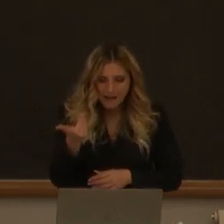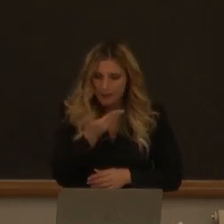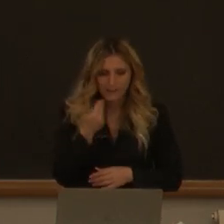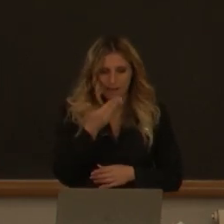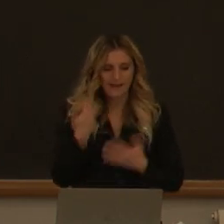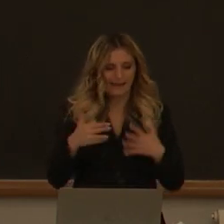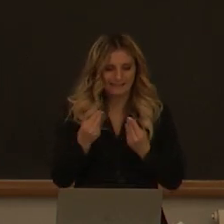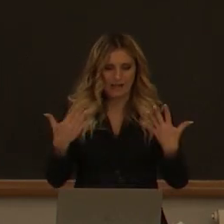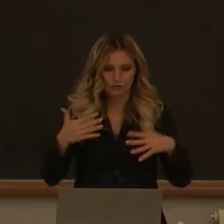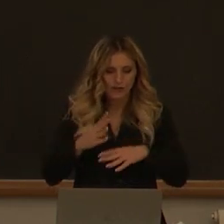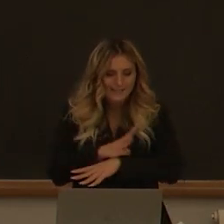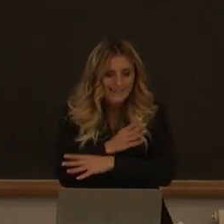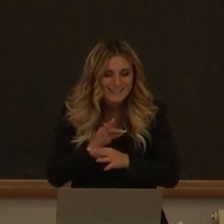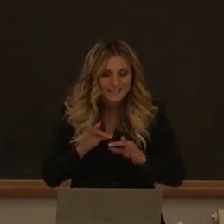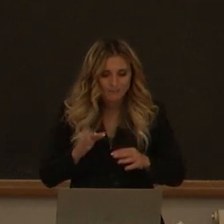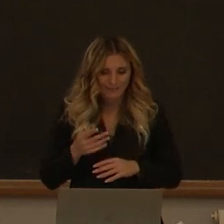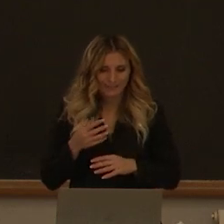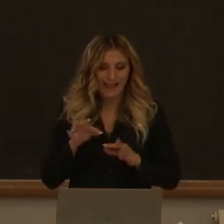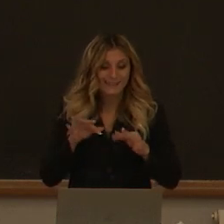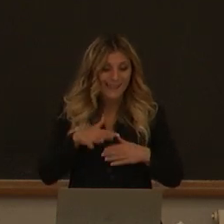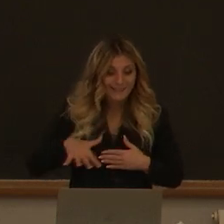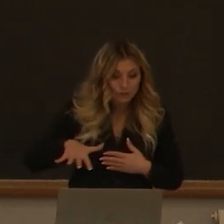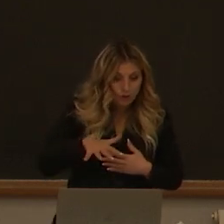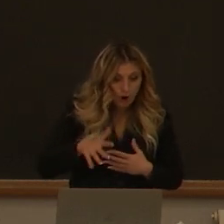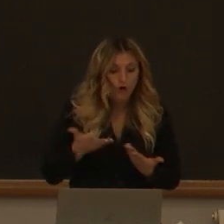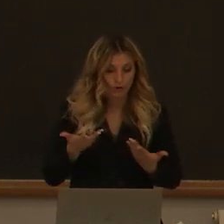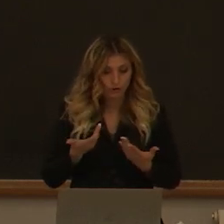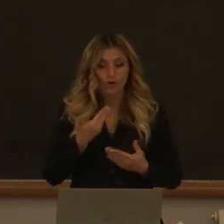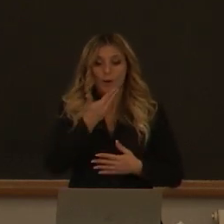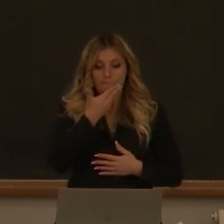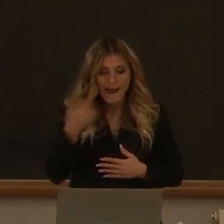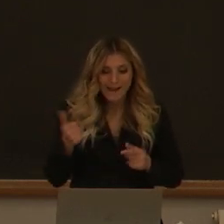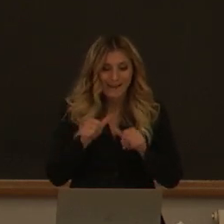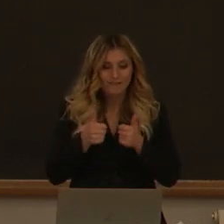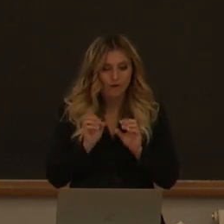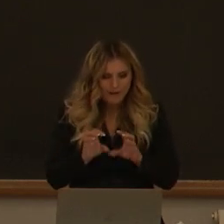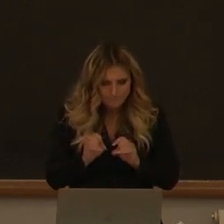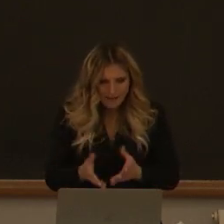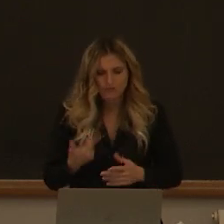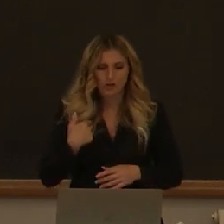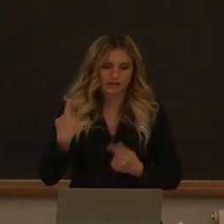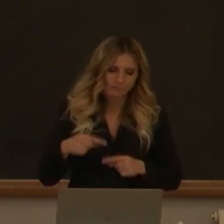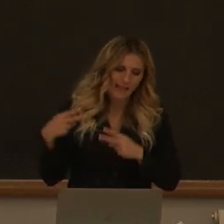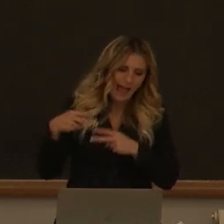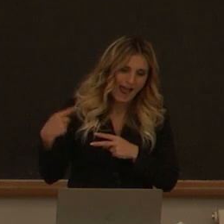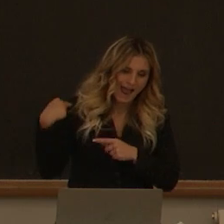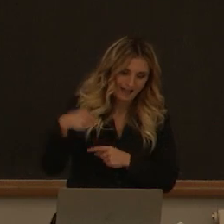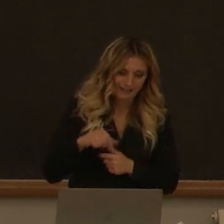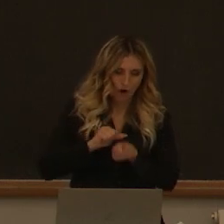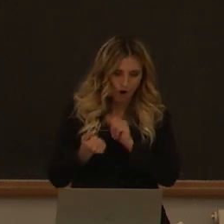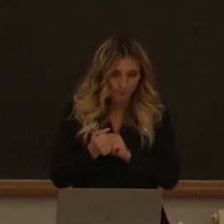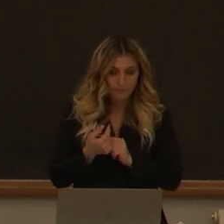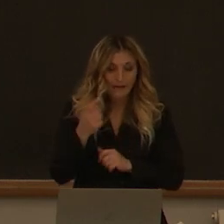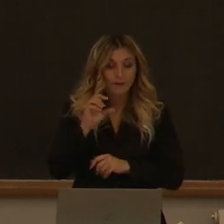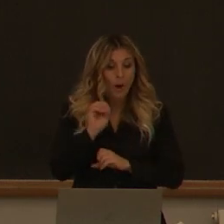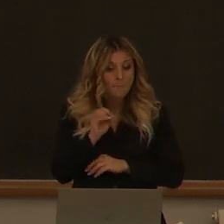scarsissima sensibilità territoriale con la quale il sistema della formazione combatte. Professor Ainese, se tira le